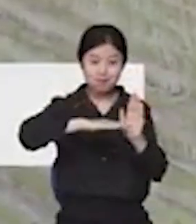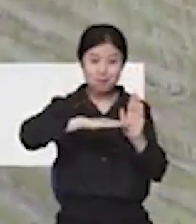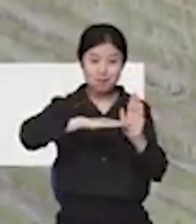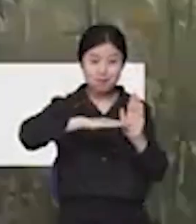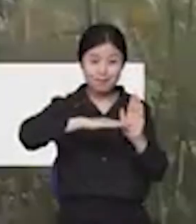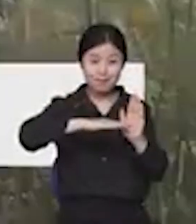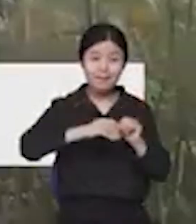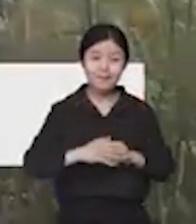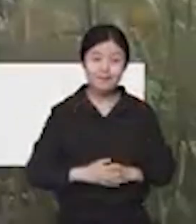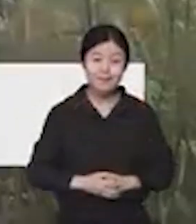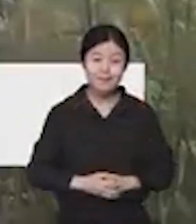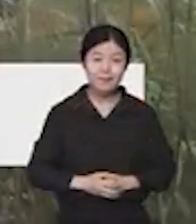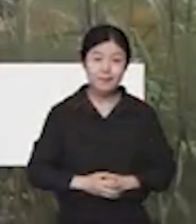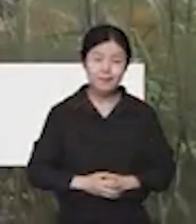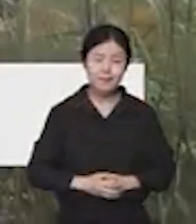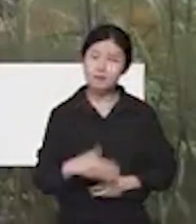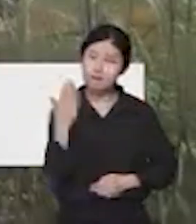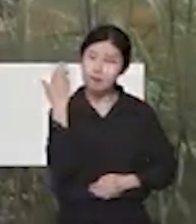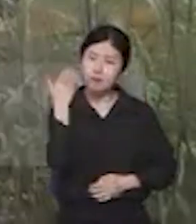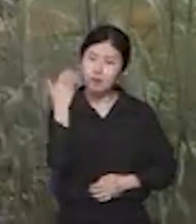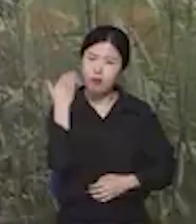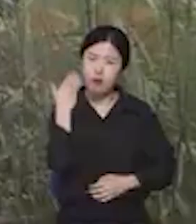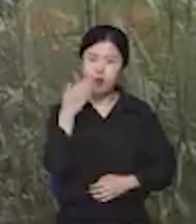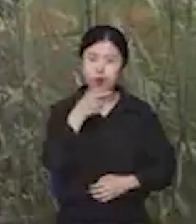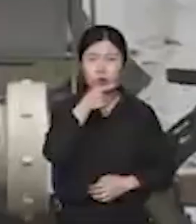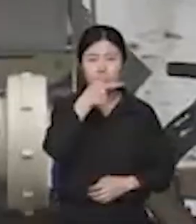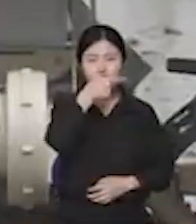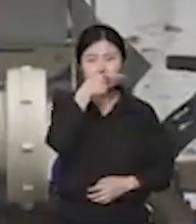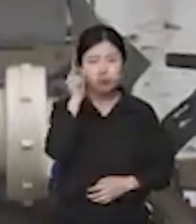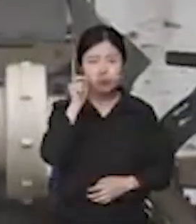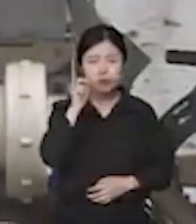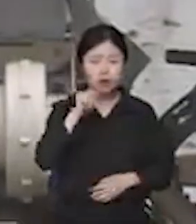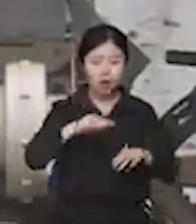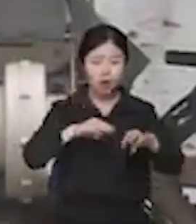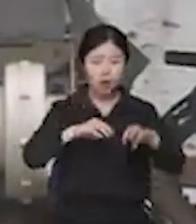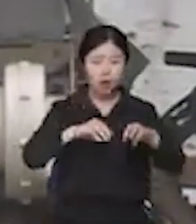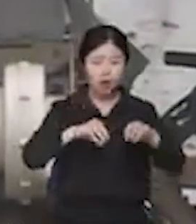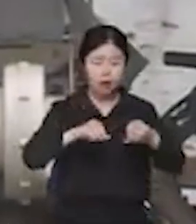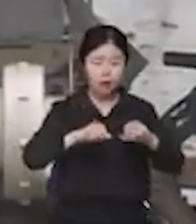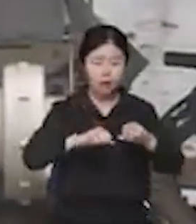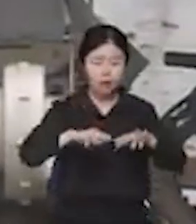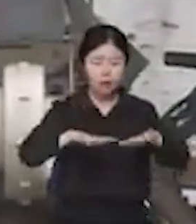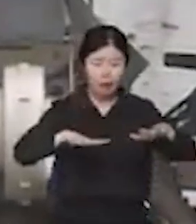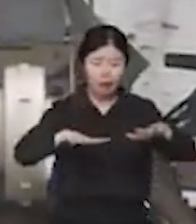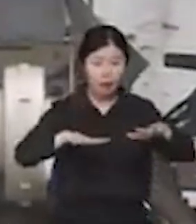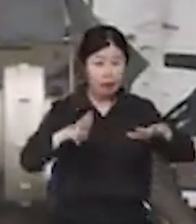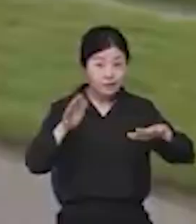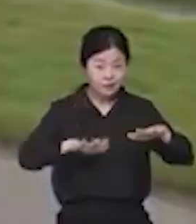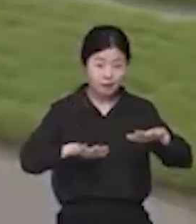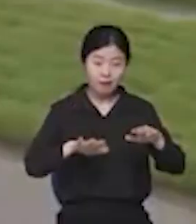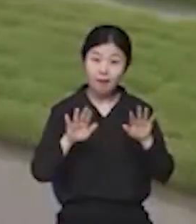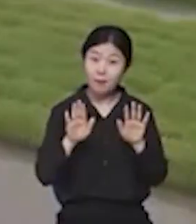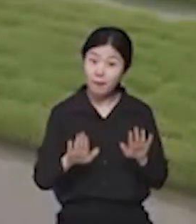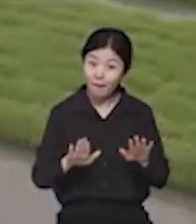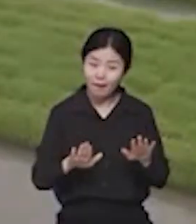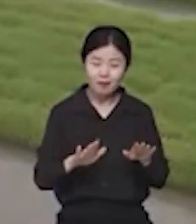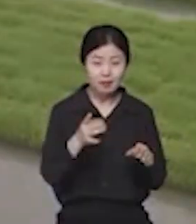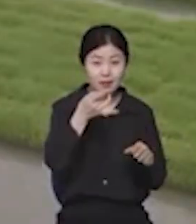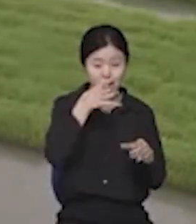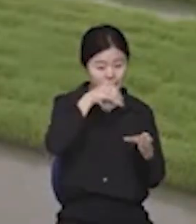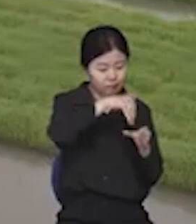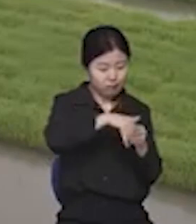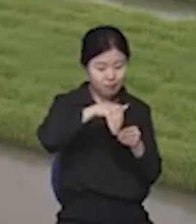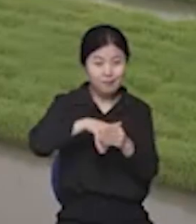머금었습니다. 얼마 전까지만 해도 가뭄으로 바짝 마른 농민들은 이안기를 이용해 모를 심는 데